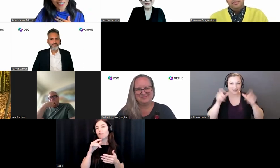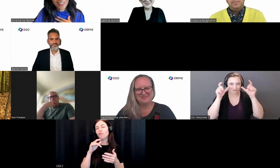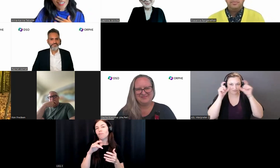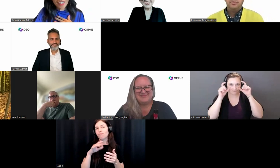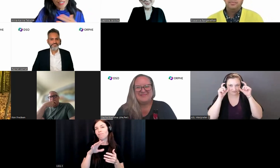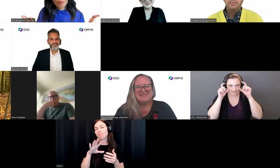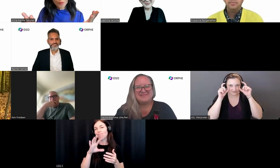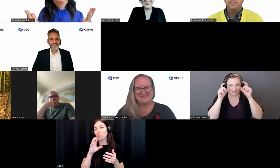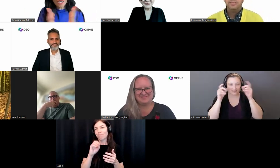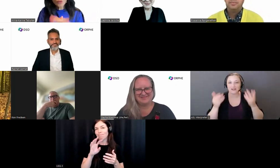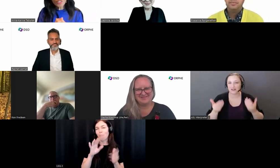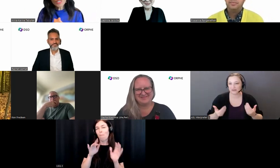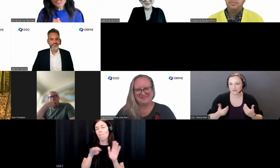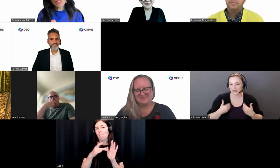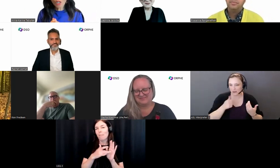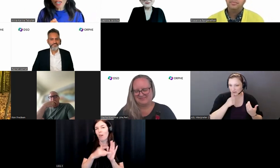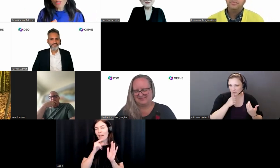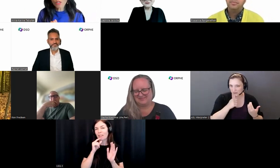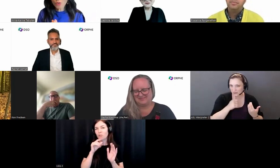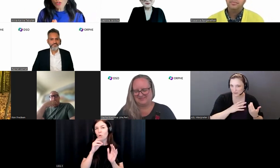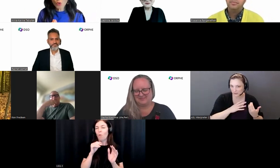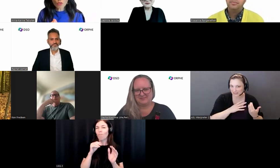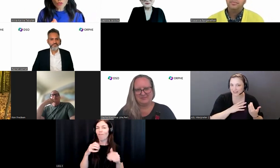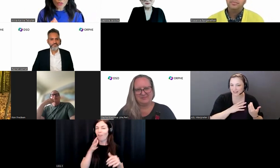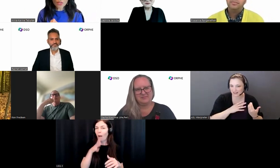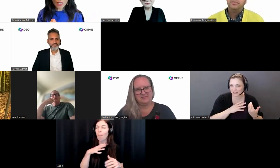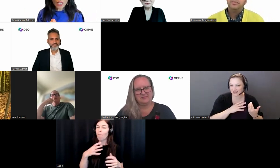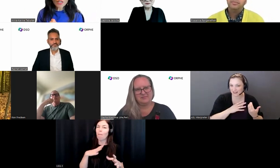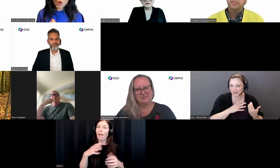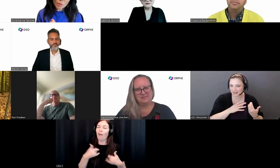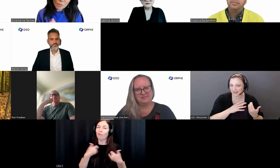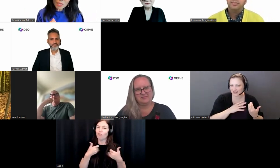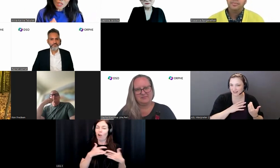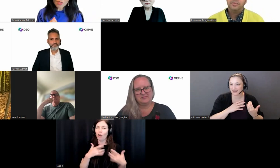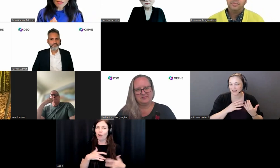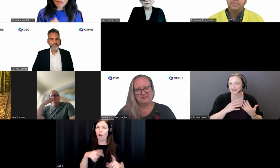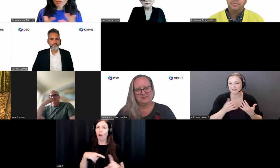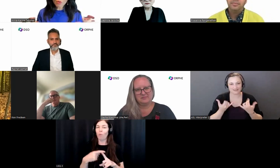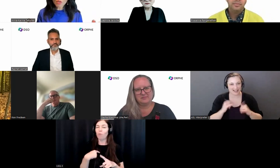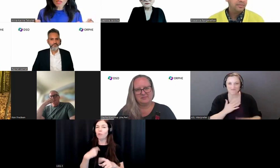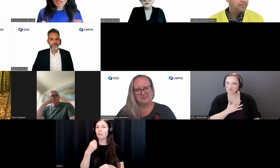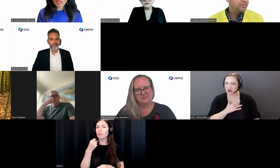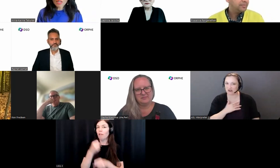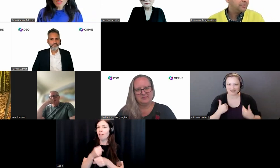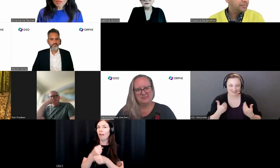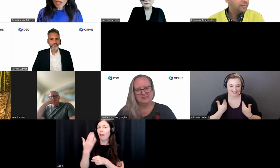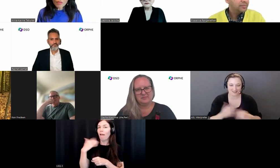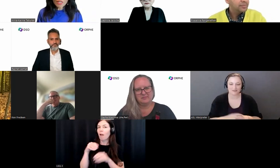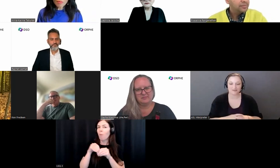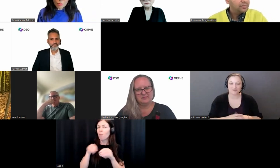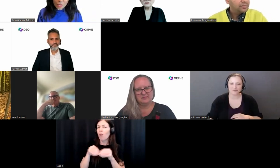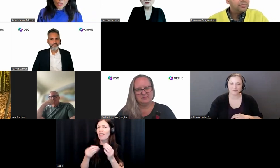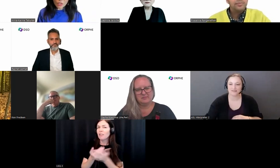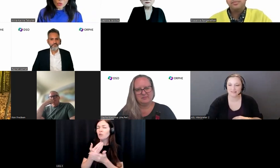une femme d'âge moyenne qui est encore un cœur très jeune. Je suis en communication d